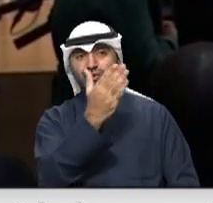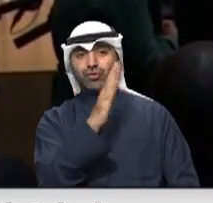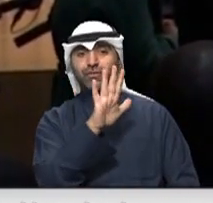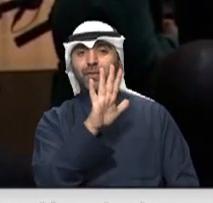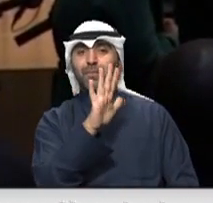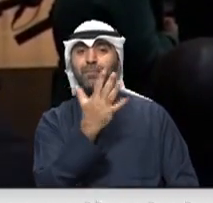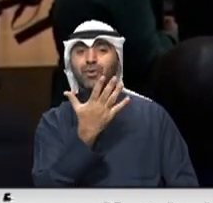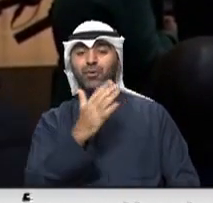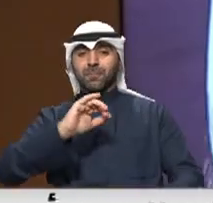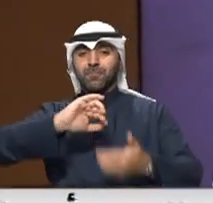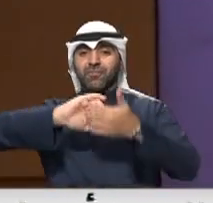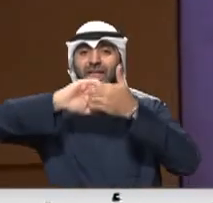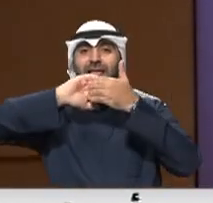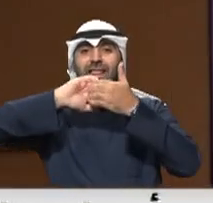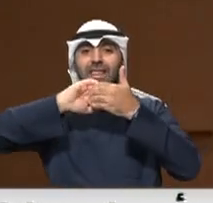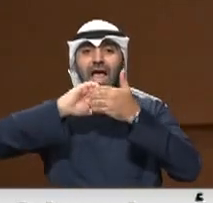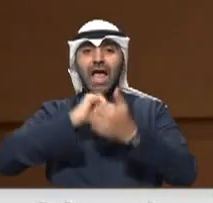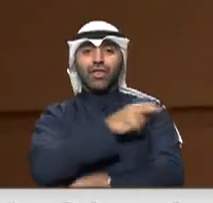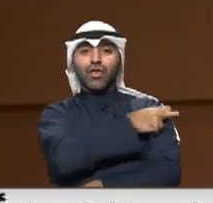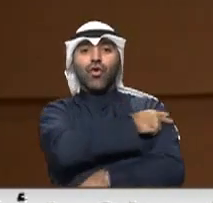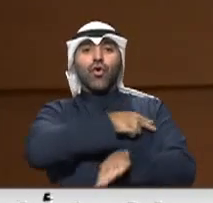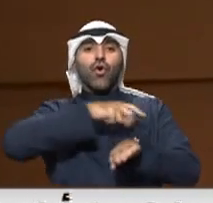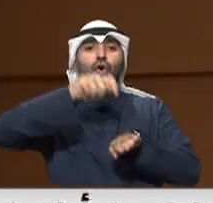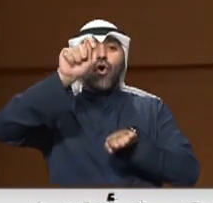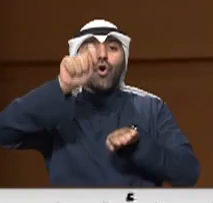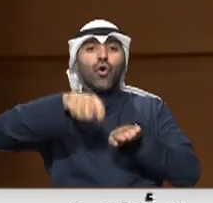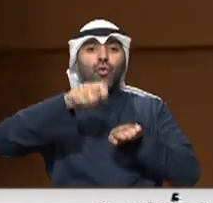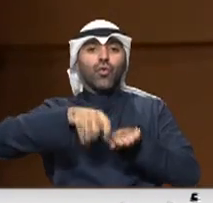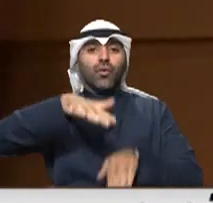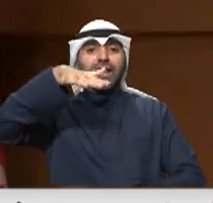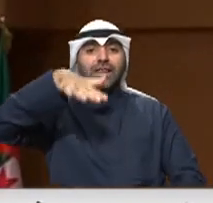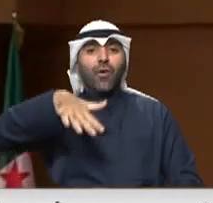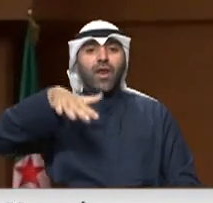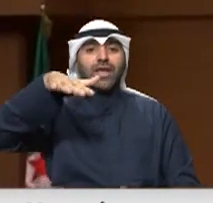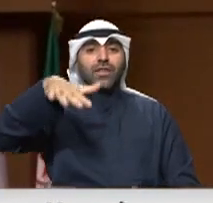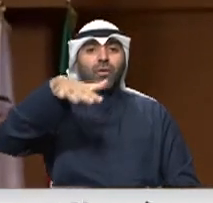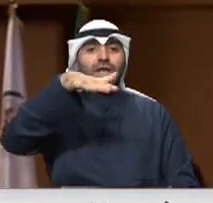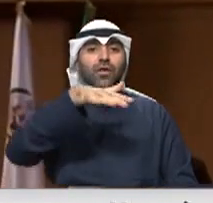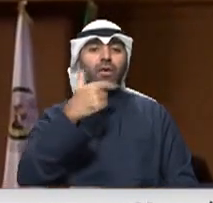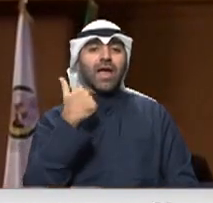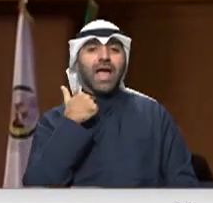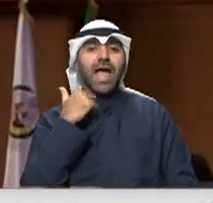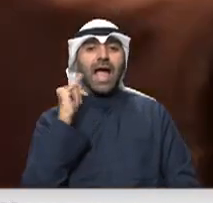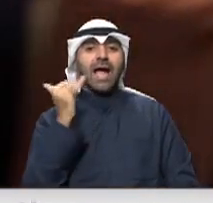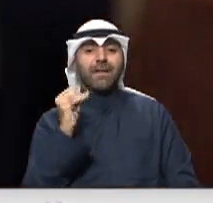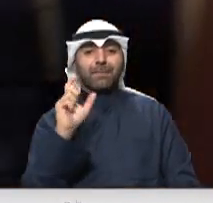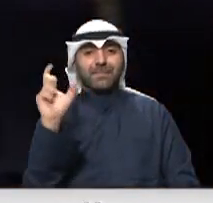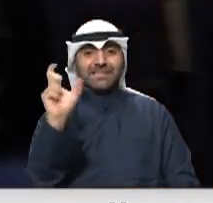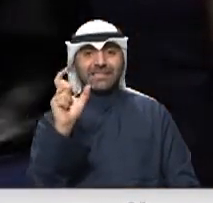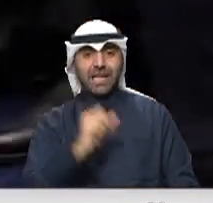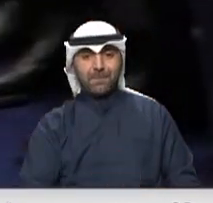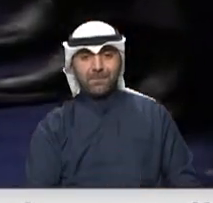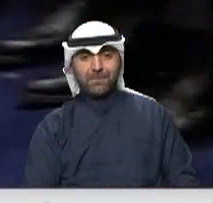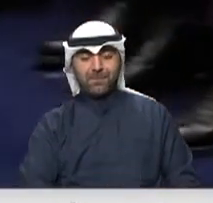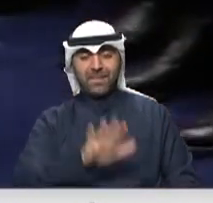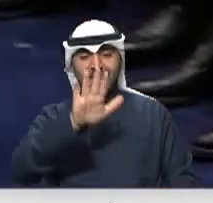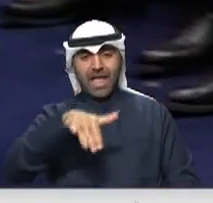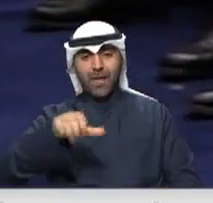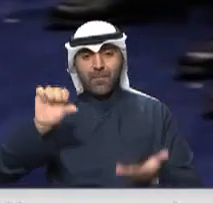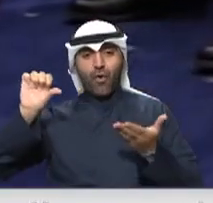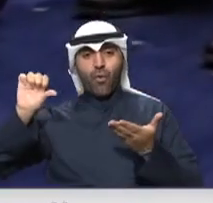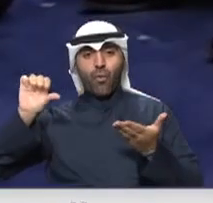دول منظمة التعاون الإسلامي بمشاركة 37 دولة من بينها الكويت بوفد